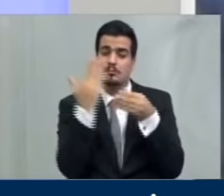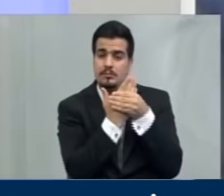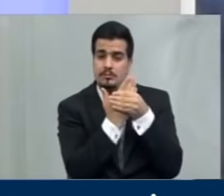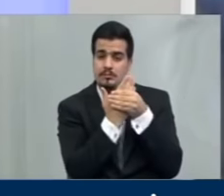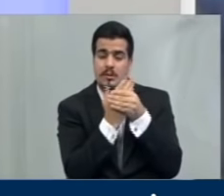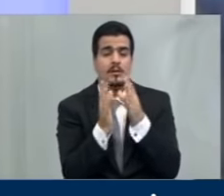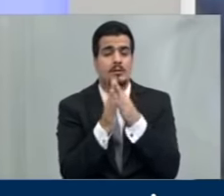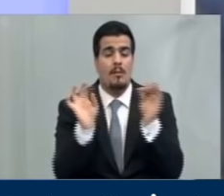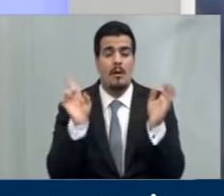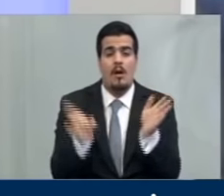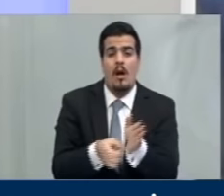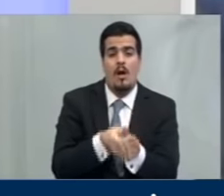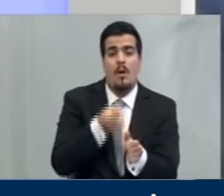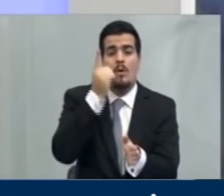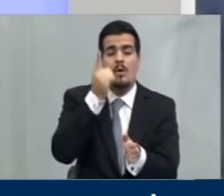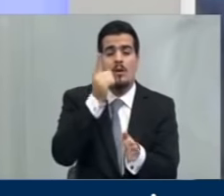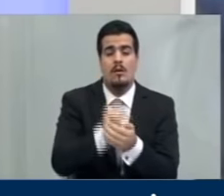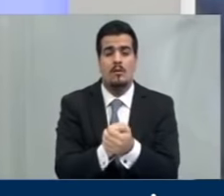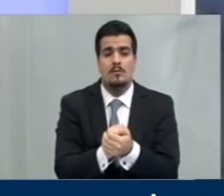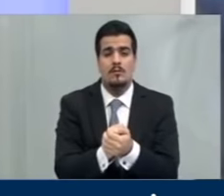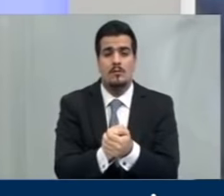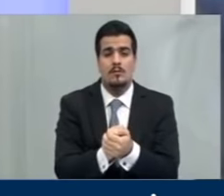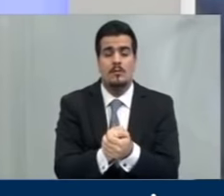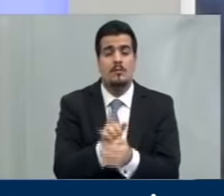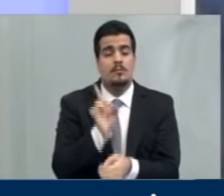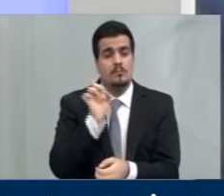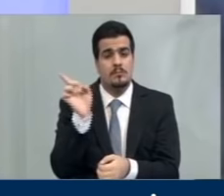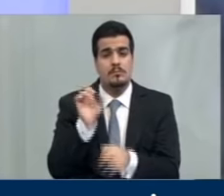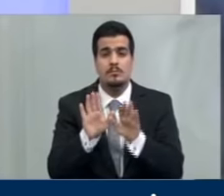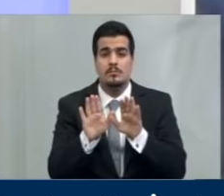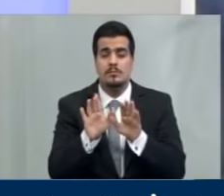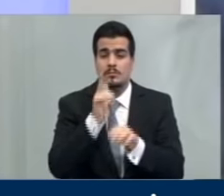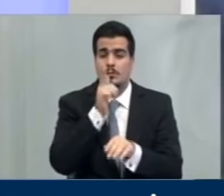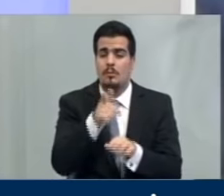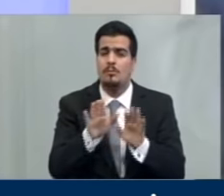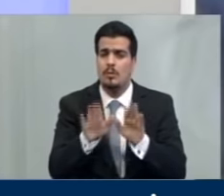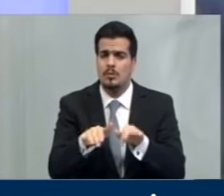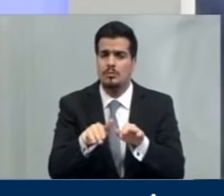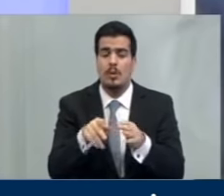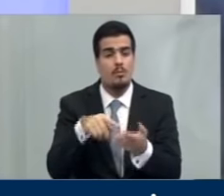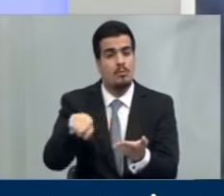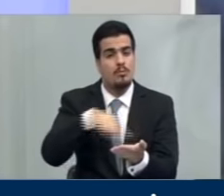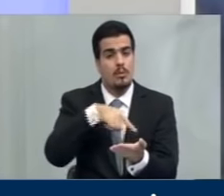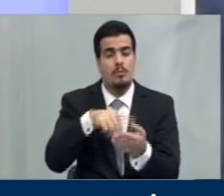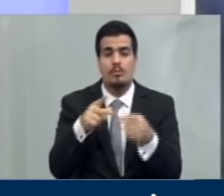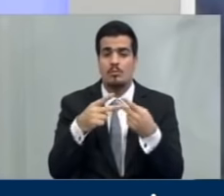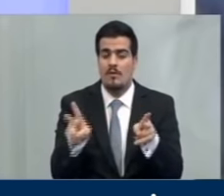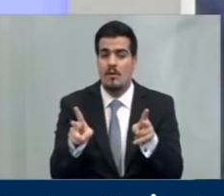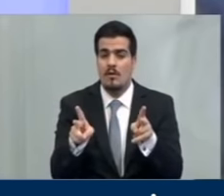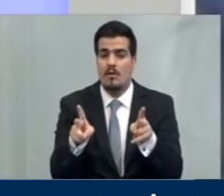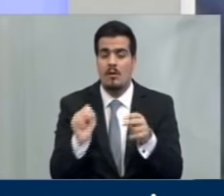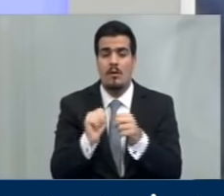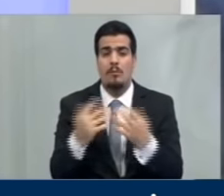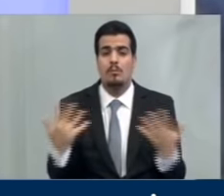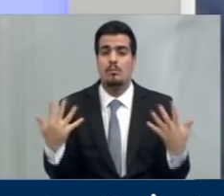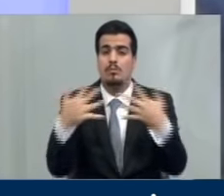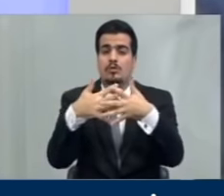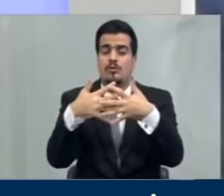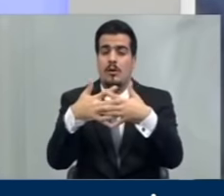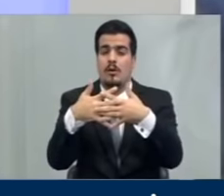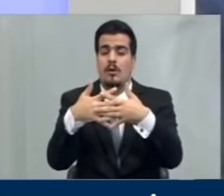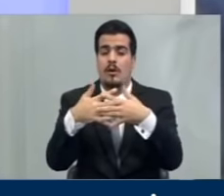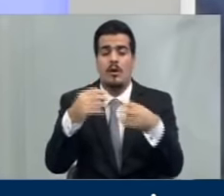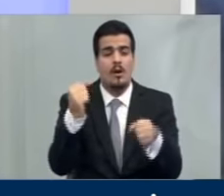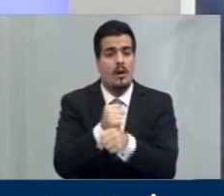وكذلك لأول مرة كانت هنالك توافق وعمليات مشتركة